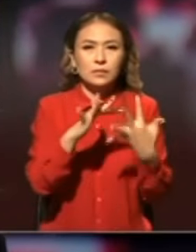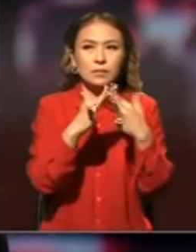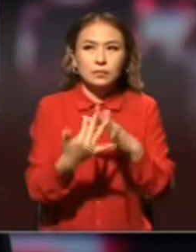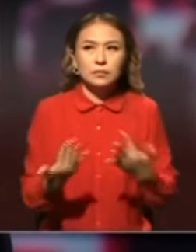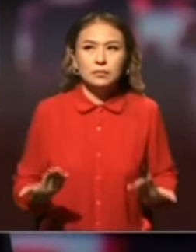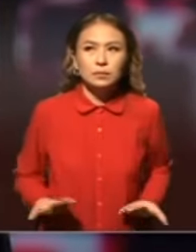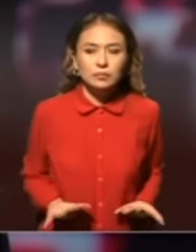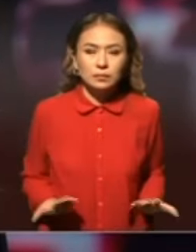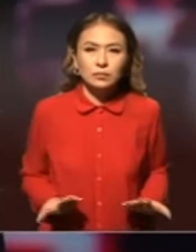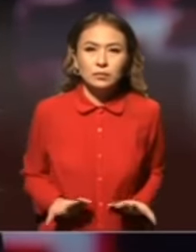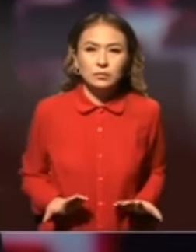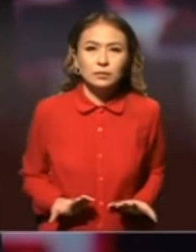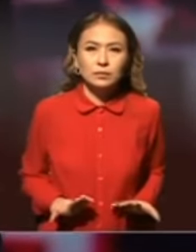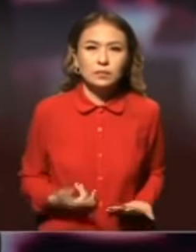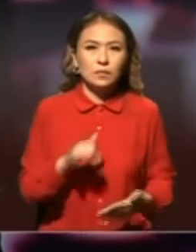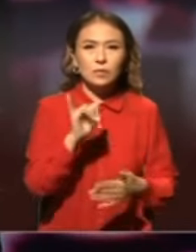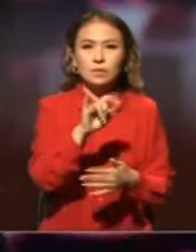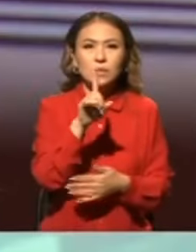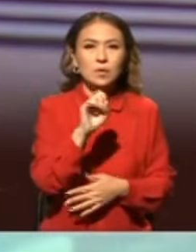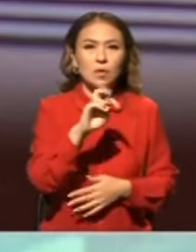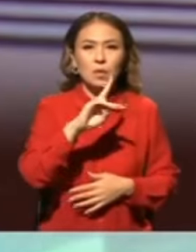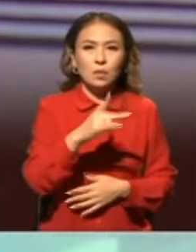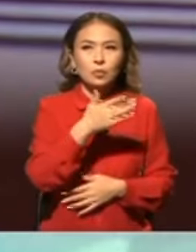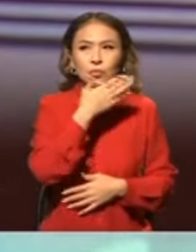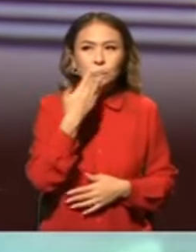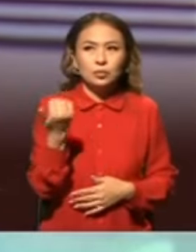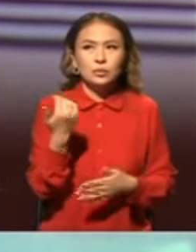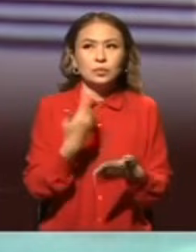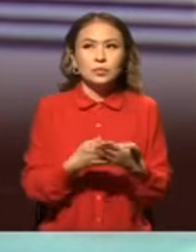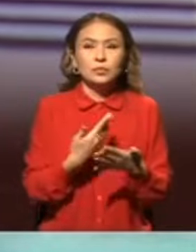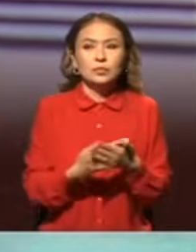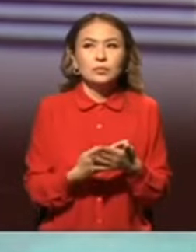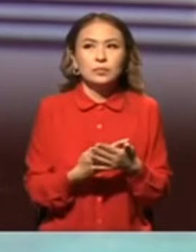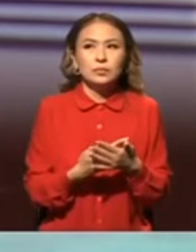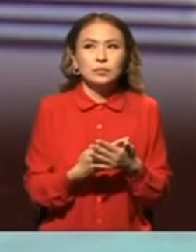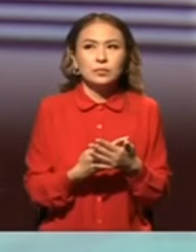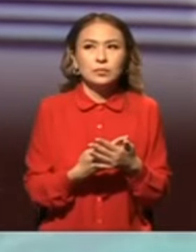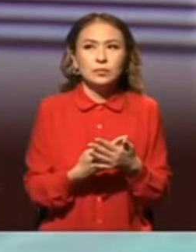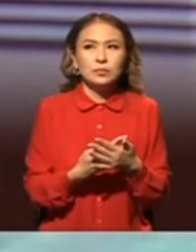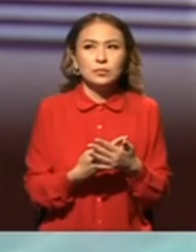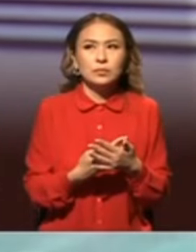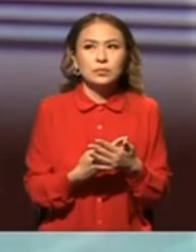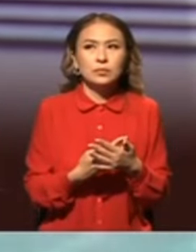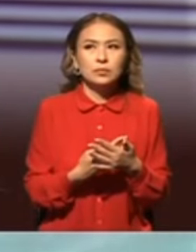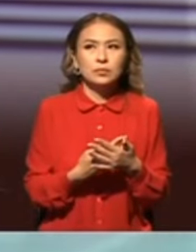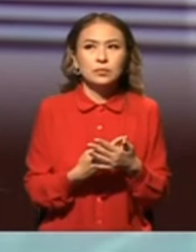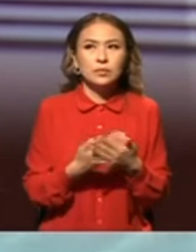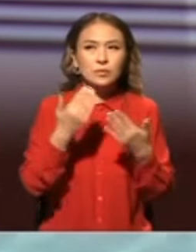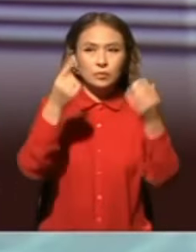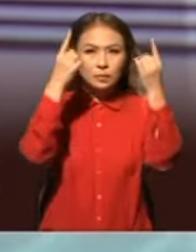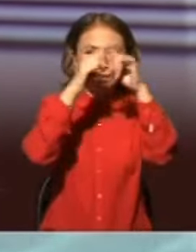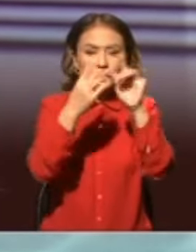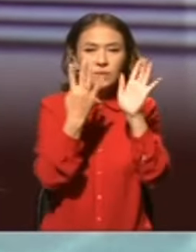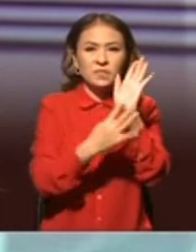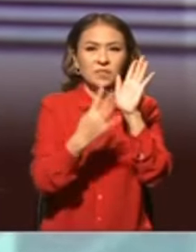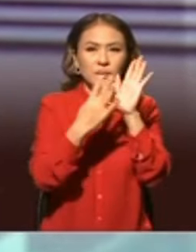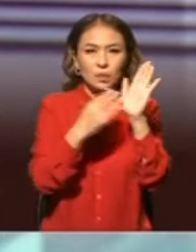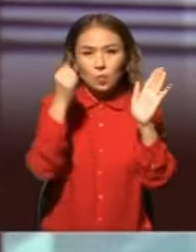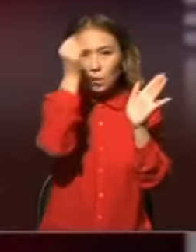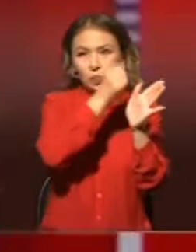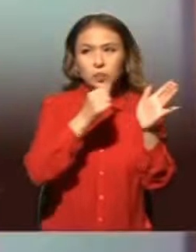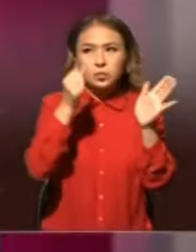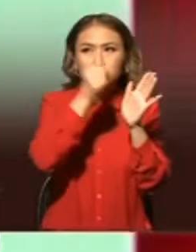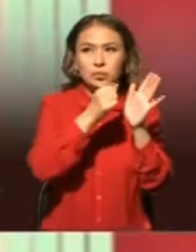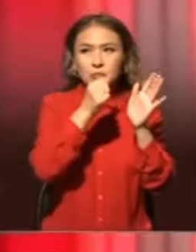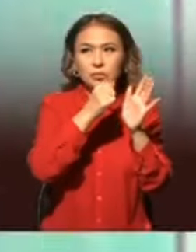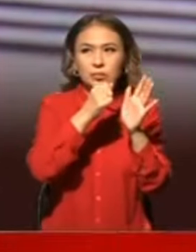тұрғынында ондай залог жоқ, олар сұрайтындар. Олар сұрайтын залог техникаңыз қай жылғы? Қай жылдық техникалар? 90-шы жылғы техникалар. Жаңа